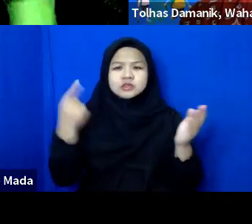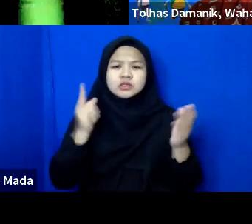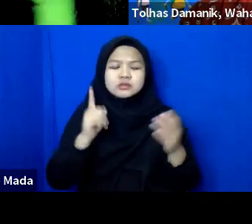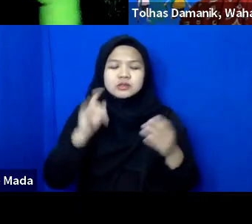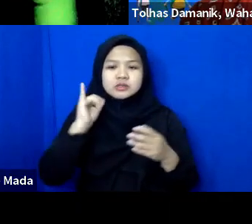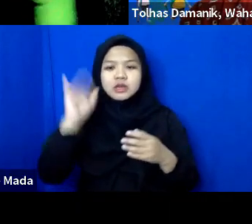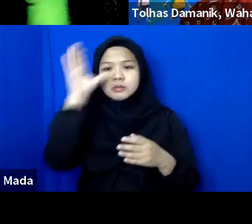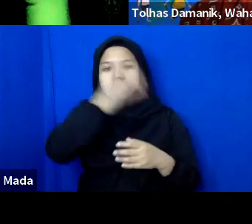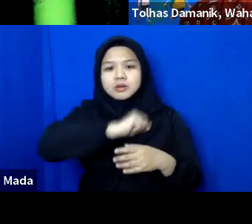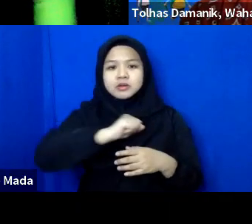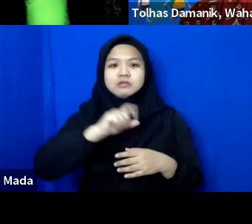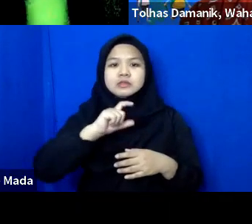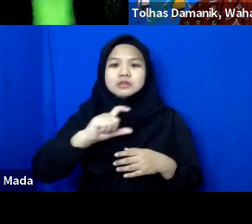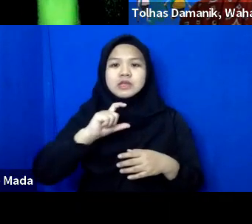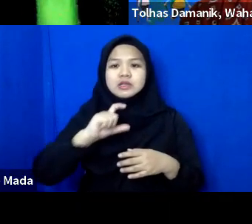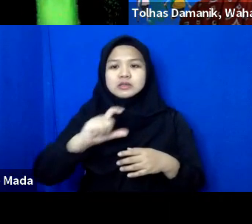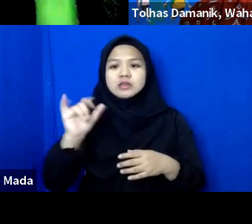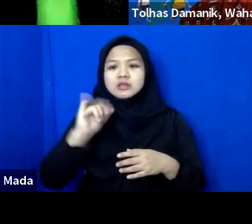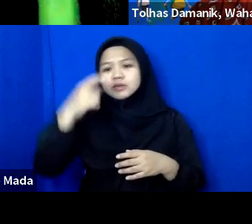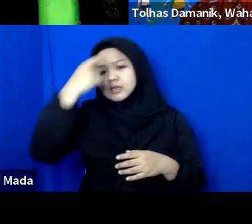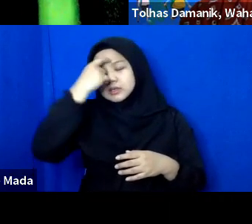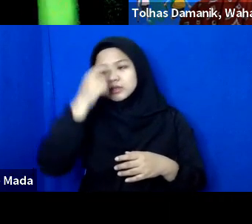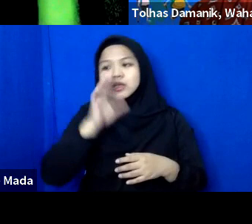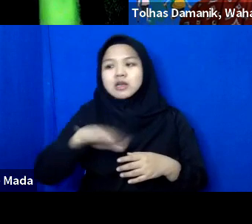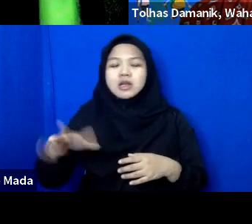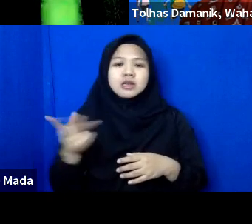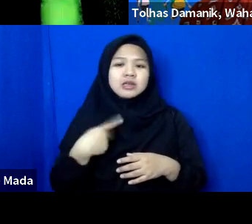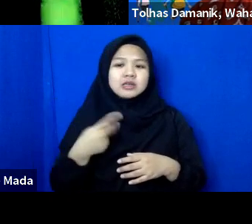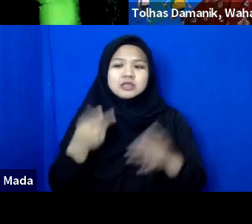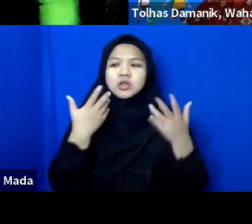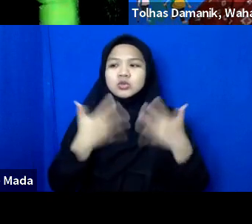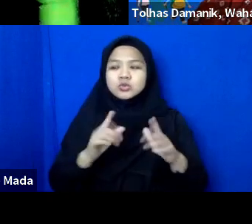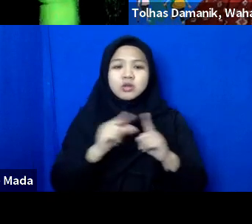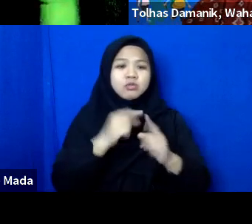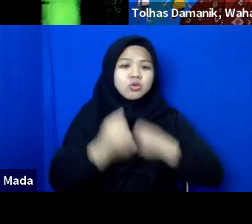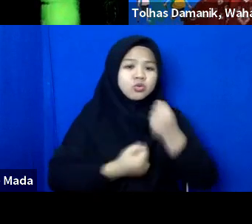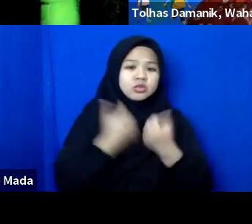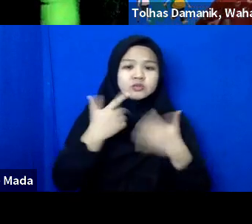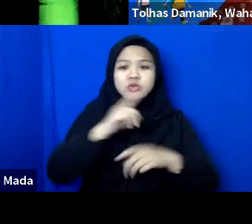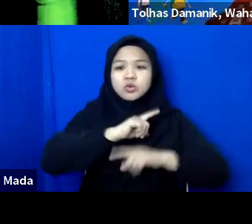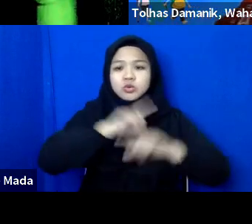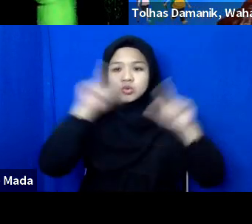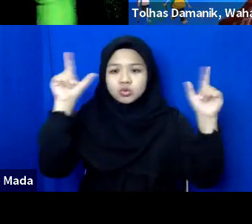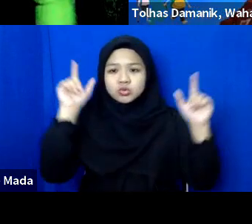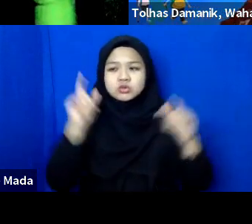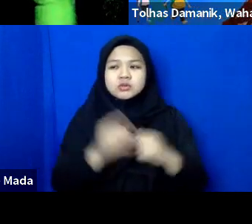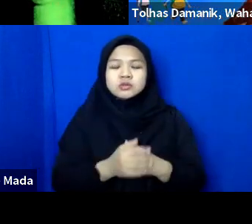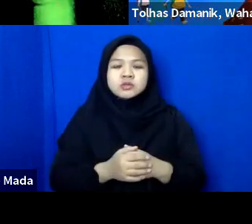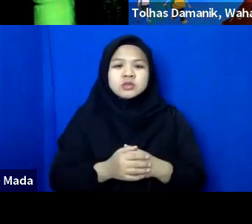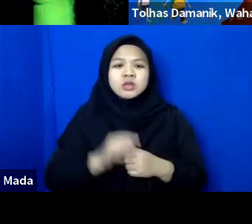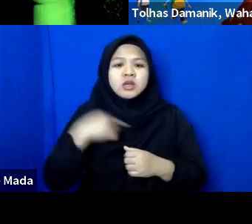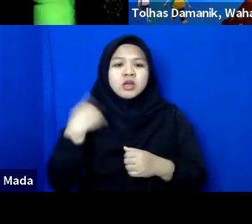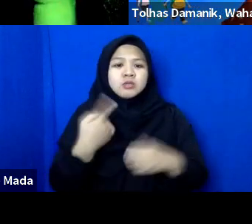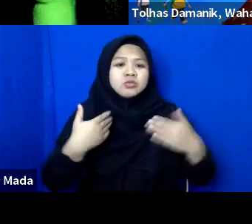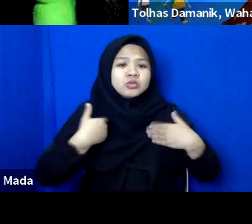kesalahpahaman antara cacat dan sakit sehingga anak-anak kita sudah produktif sudah lulus salah satunya adalah Kami